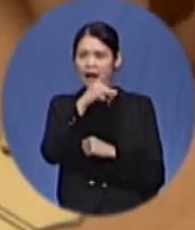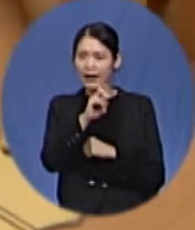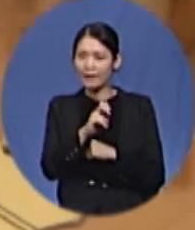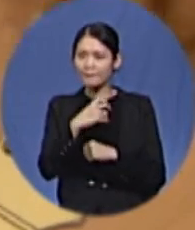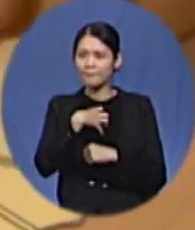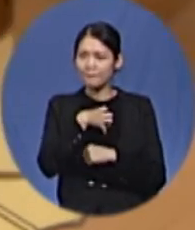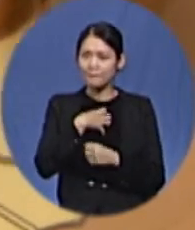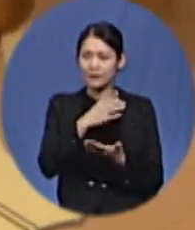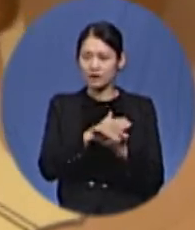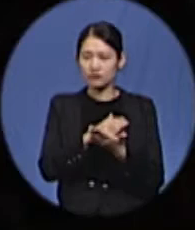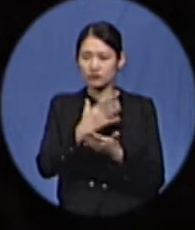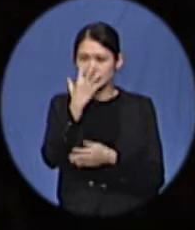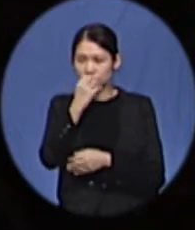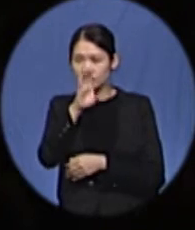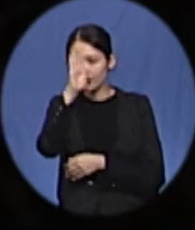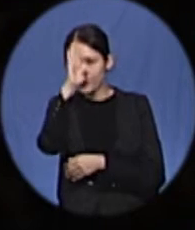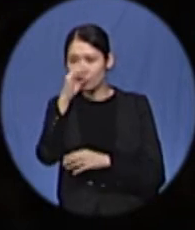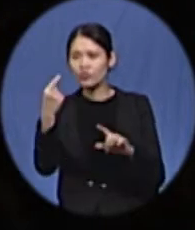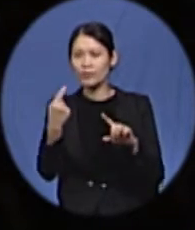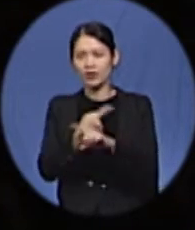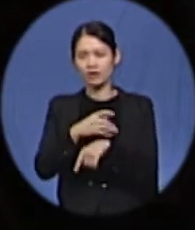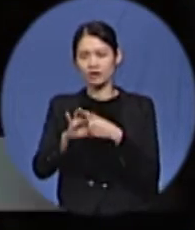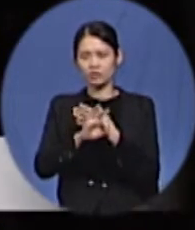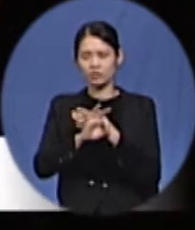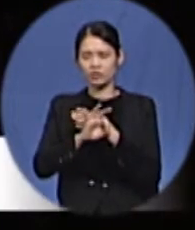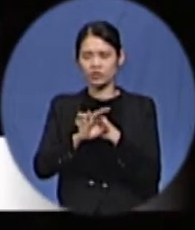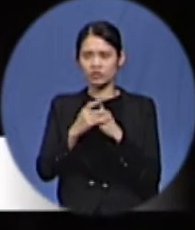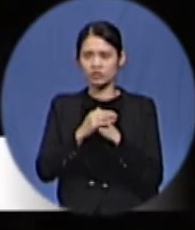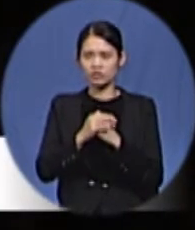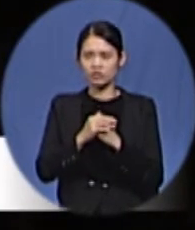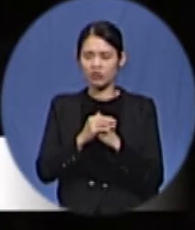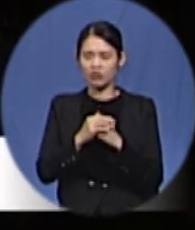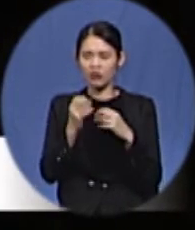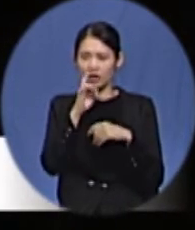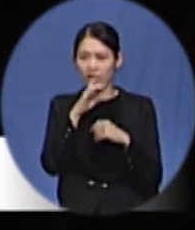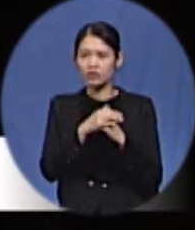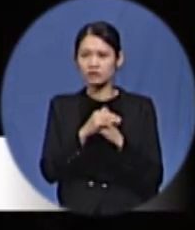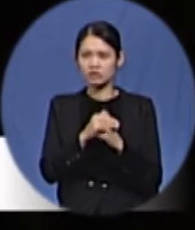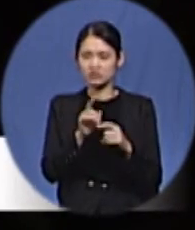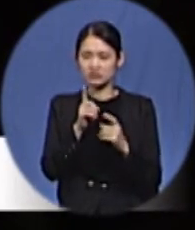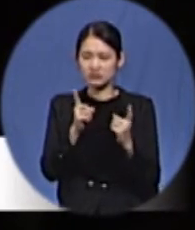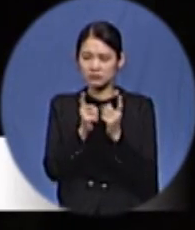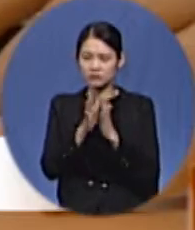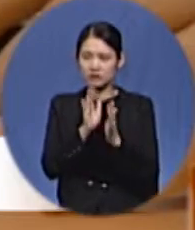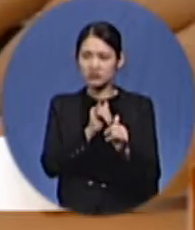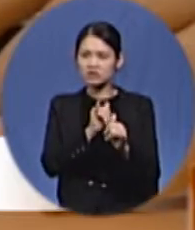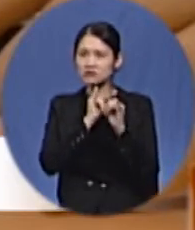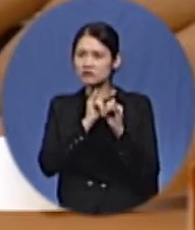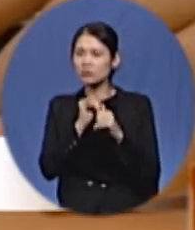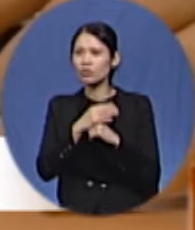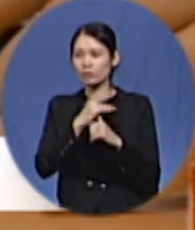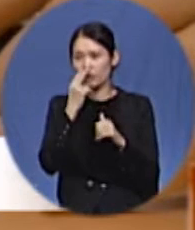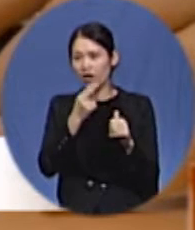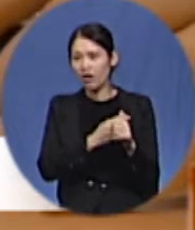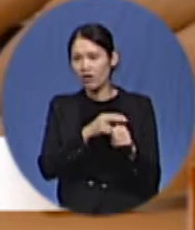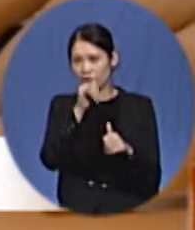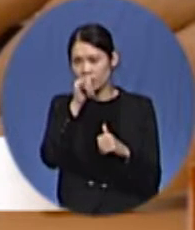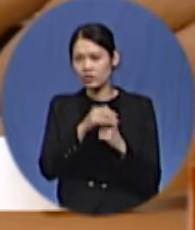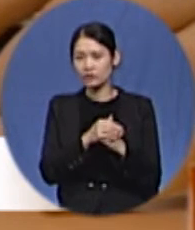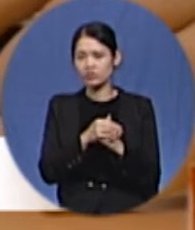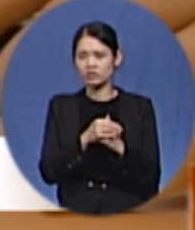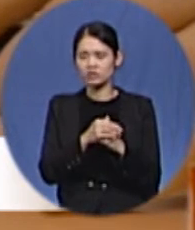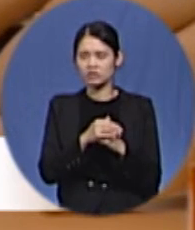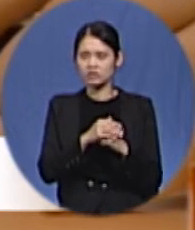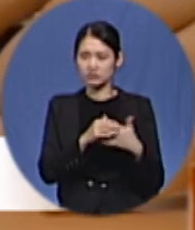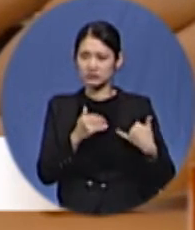악화되면 문제는 달라집니다. 죽고 싶다는 생각이 들거나 실제 자살을 시도하기도 하는데 특히 자녀를